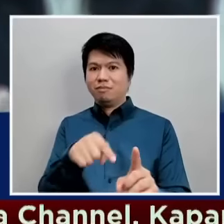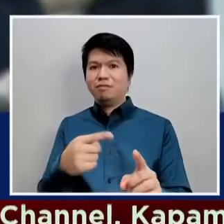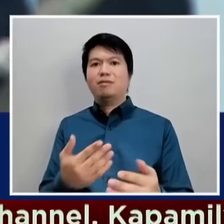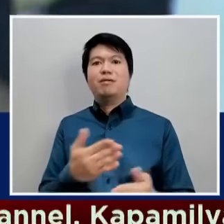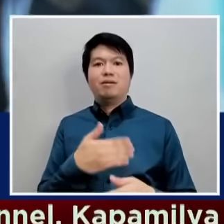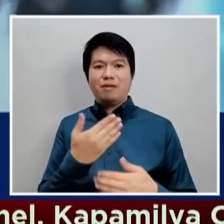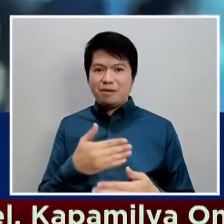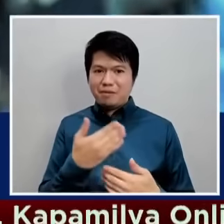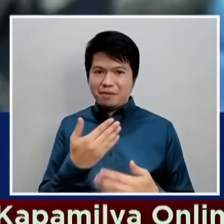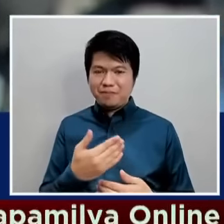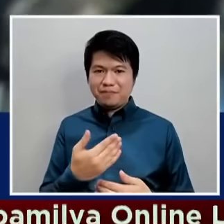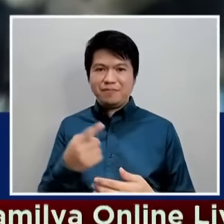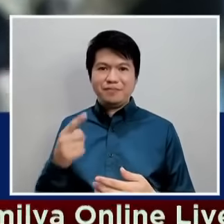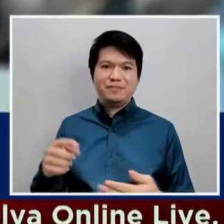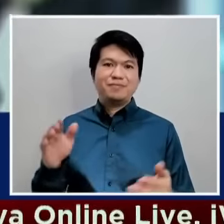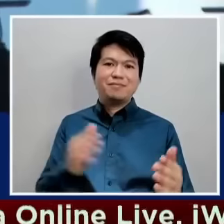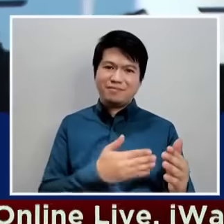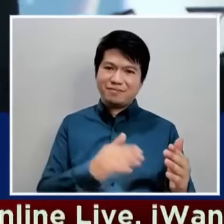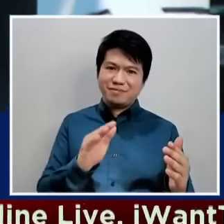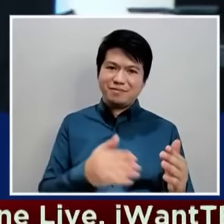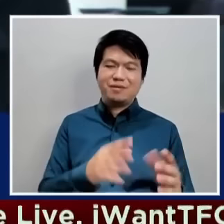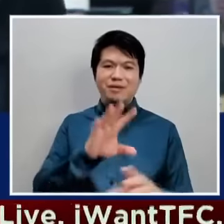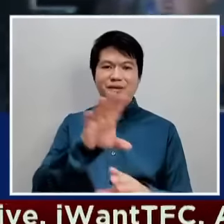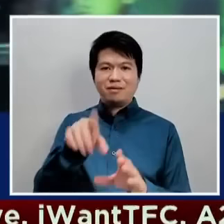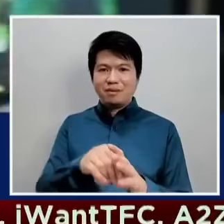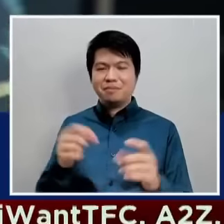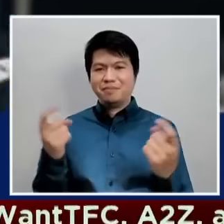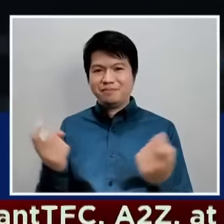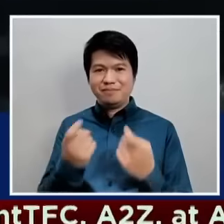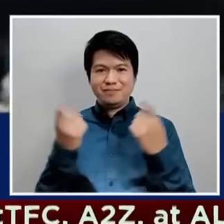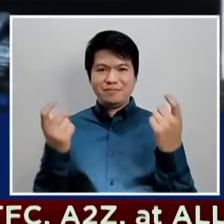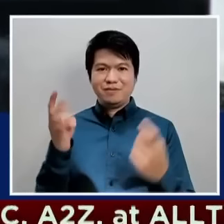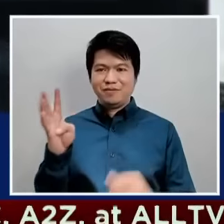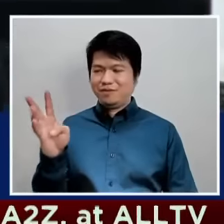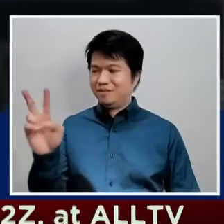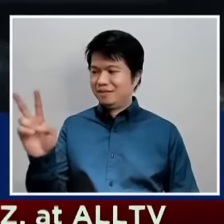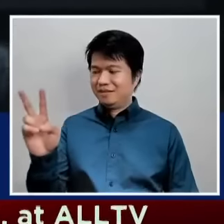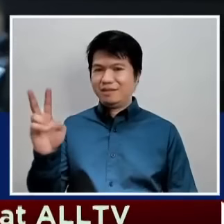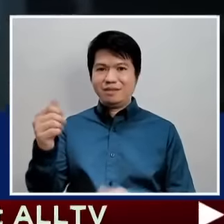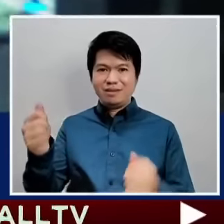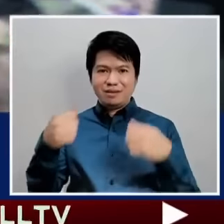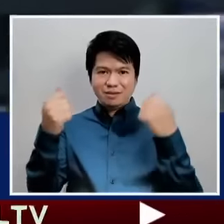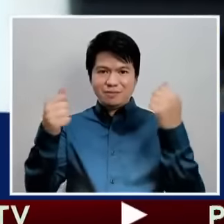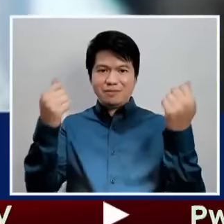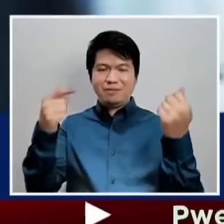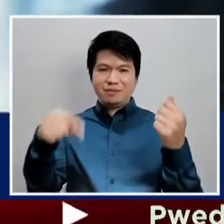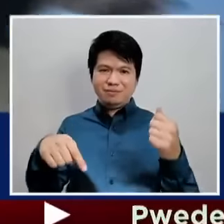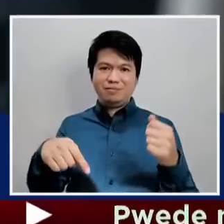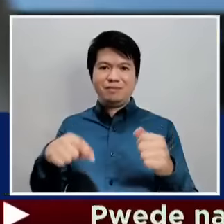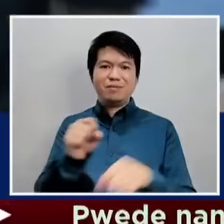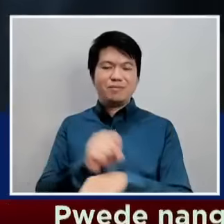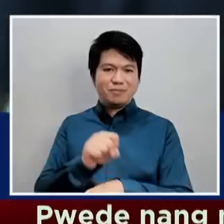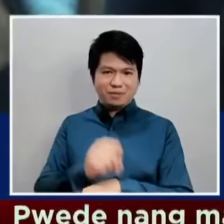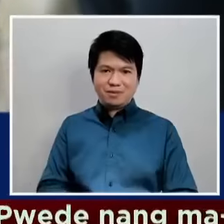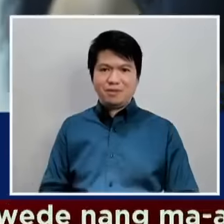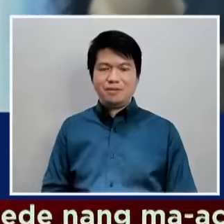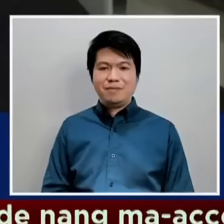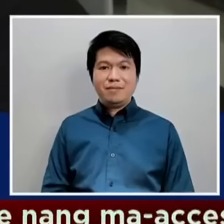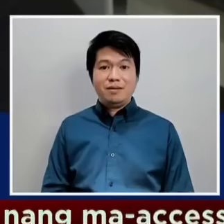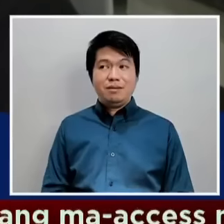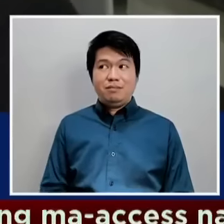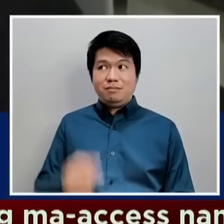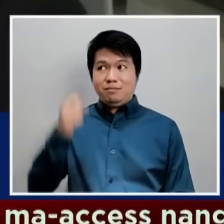na bahagi ng selebrasyon ng kanyang 42nd anniversary sa industriya. I think every singer that